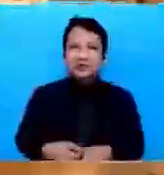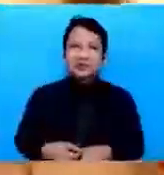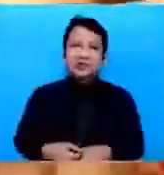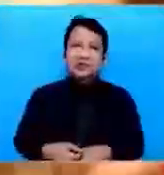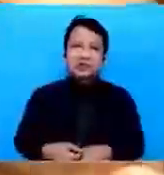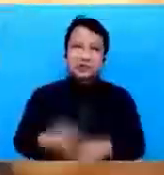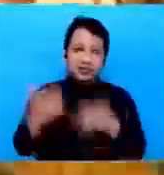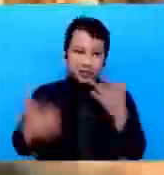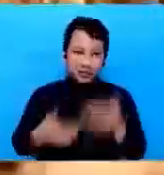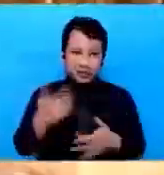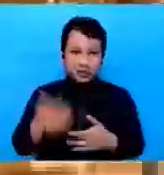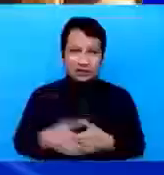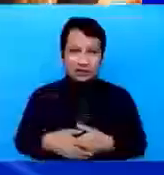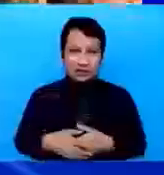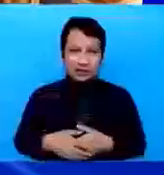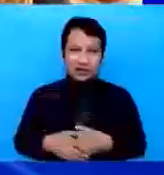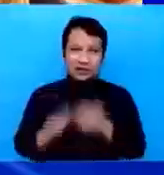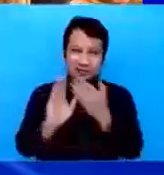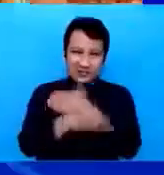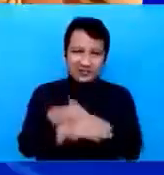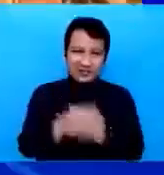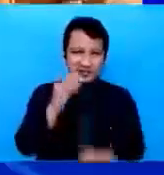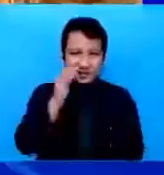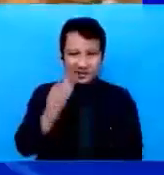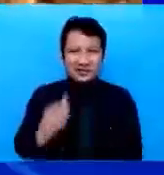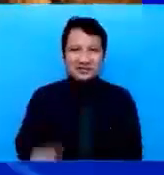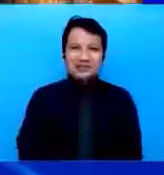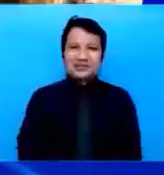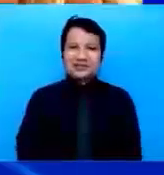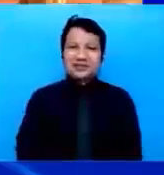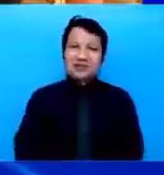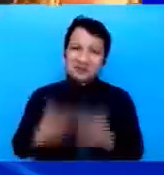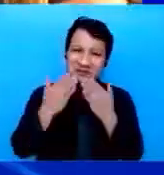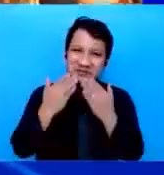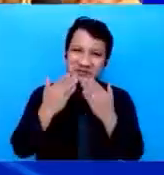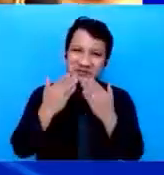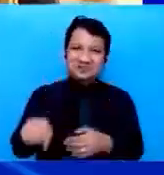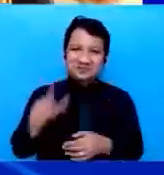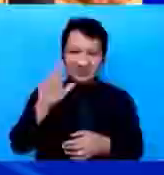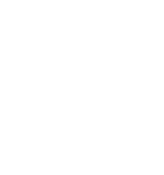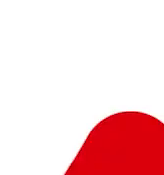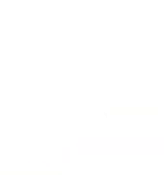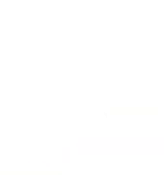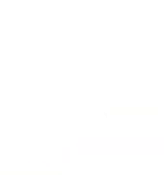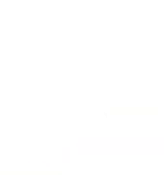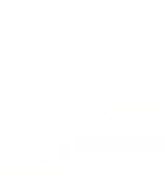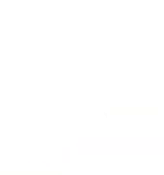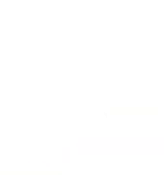carousel. Cheryl, balik sa'yo. Maraming salamat, Laila Pangilinan.